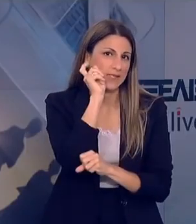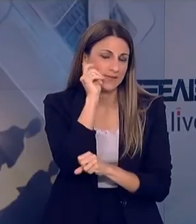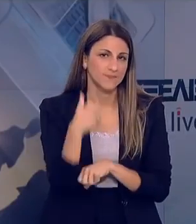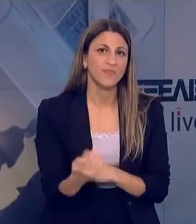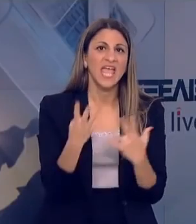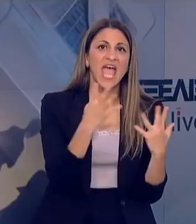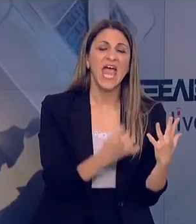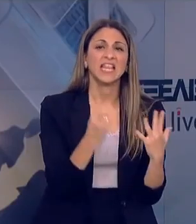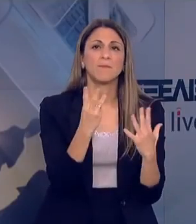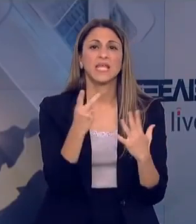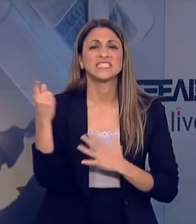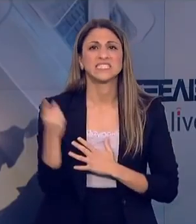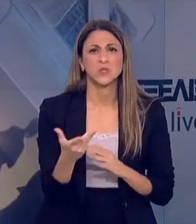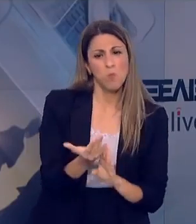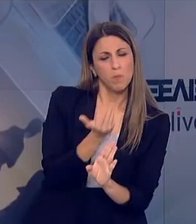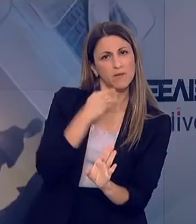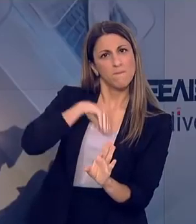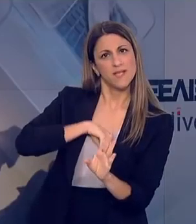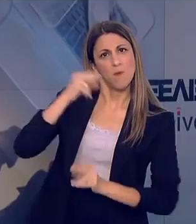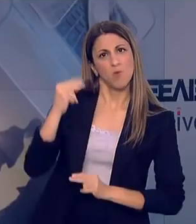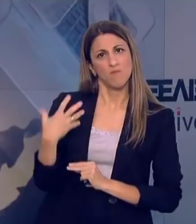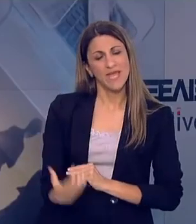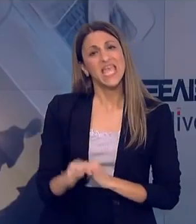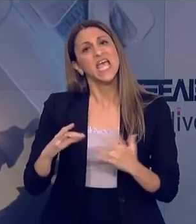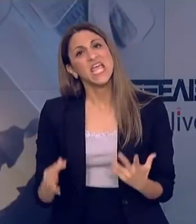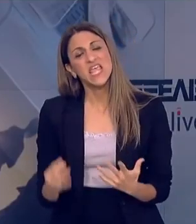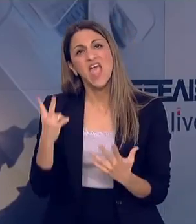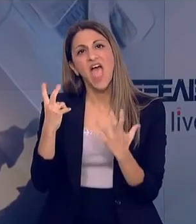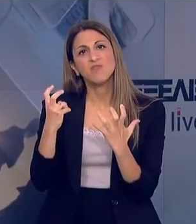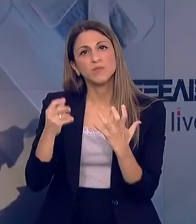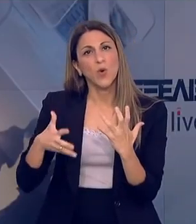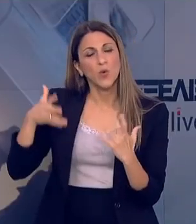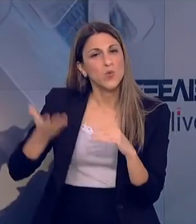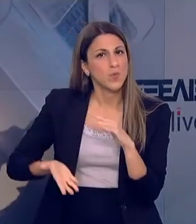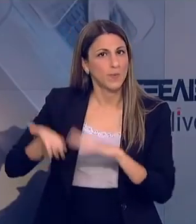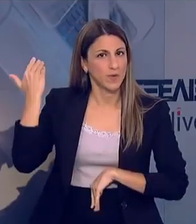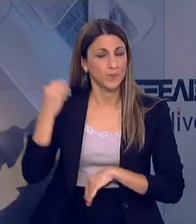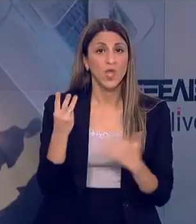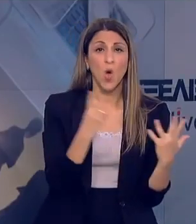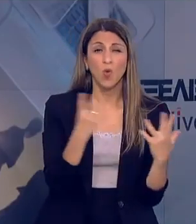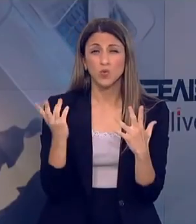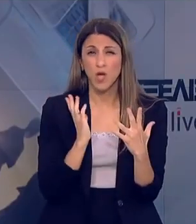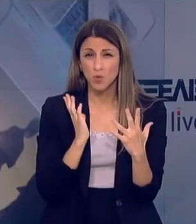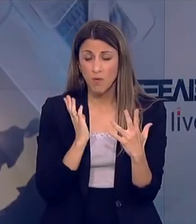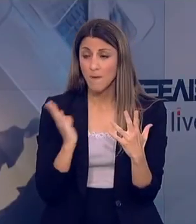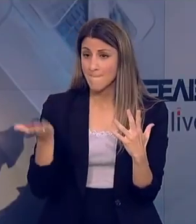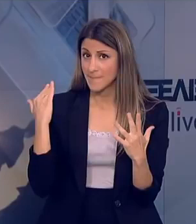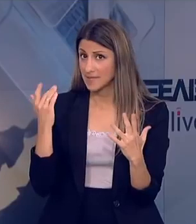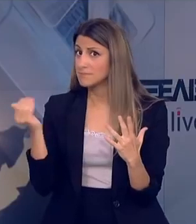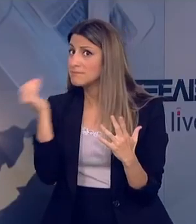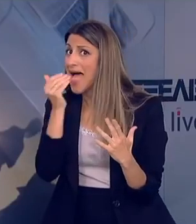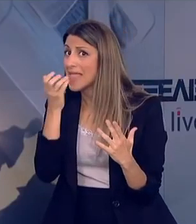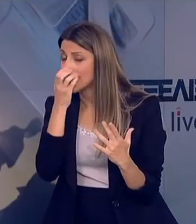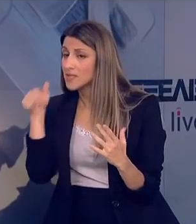Το 97% έχει υποκείμενο νόσημα ή έχουν ηλικία 70 ετών και άνω. 88 ασθενείς έχουν εξέλθει από τις